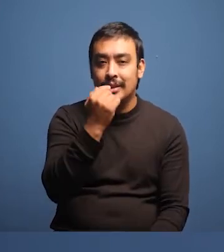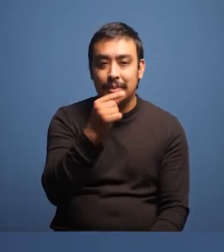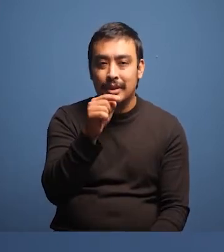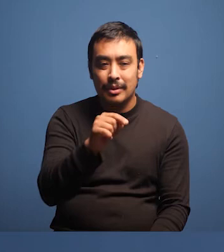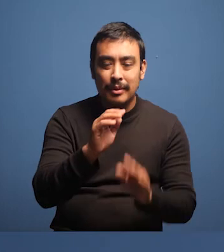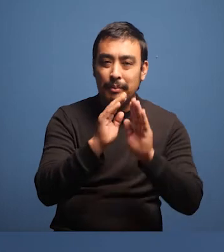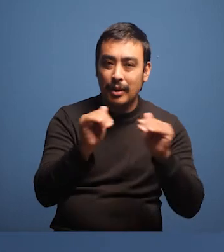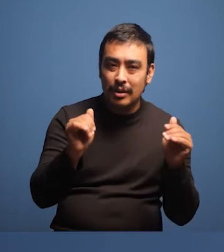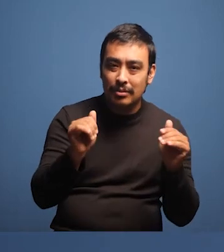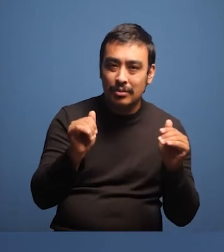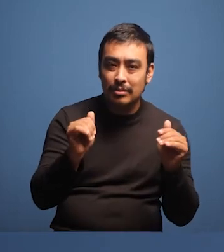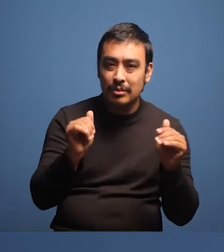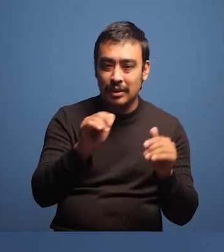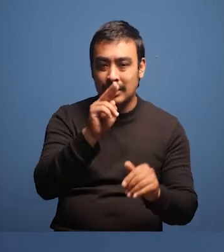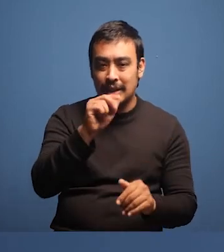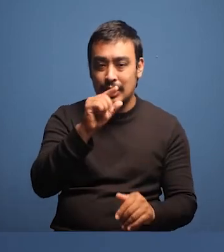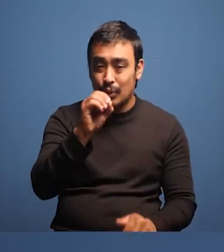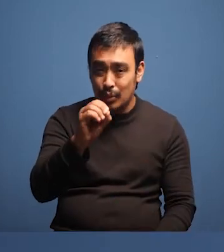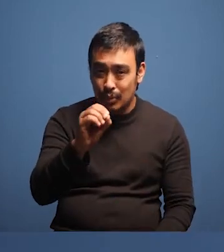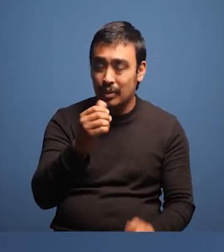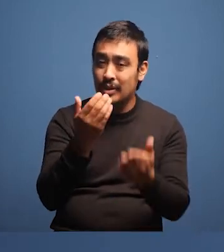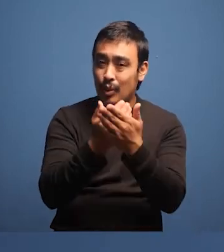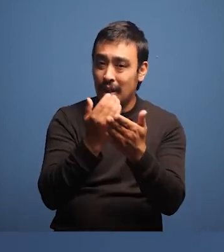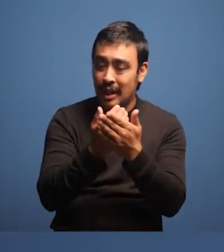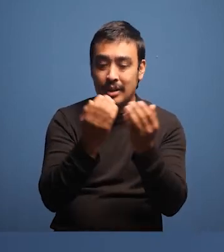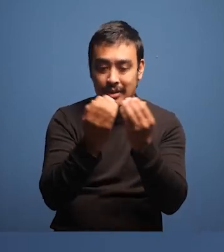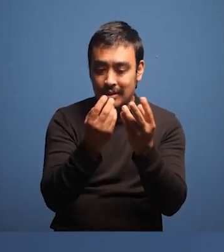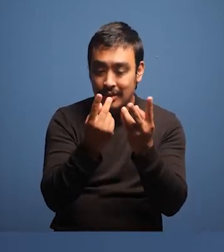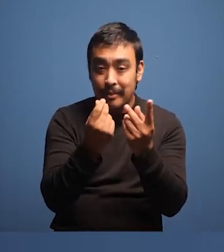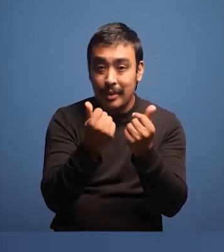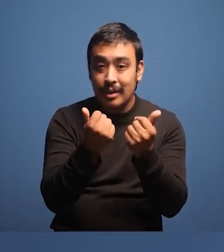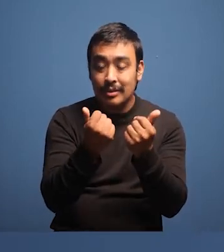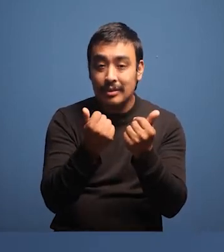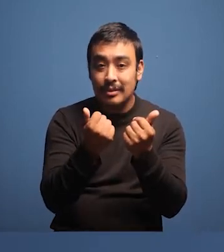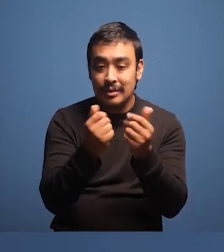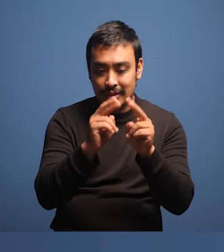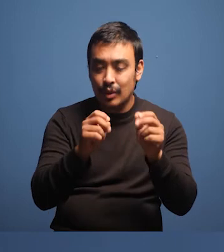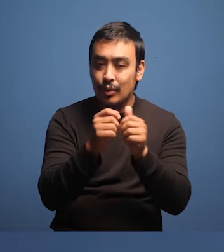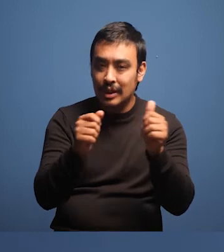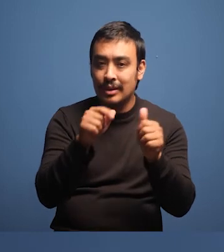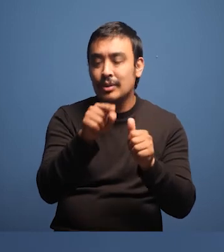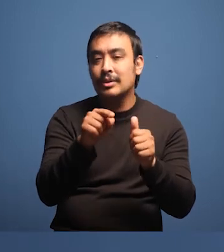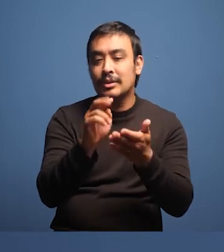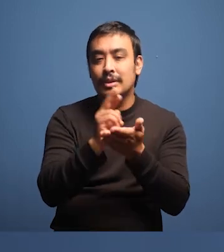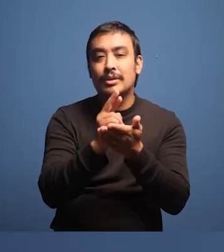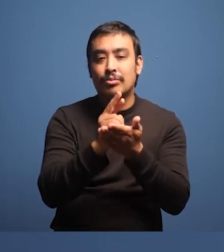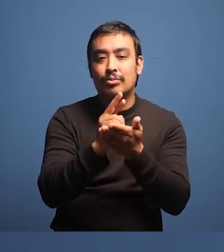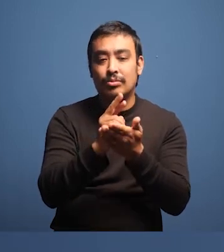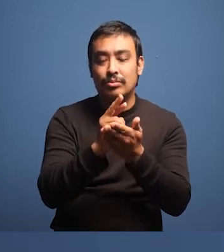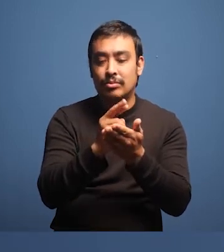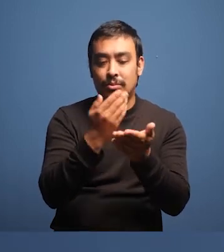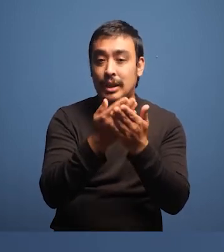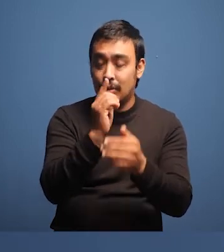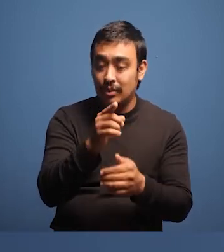डिफ्रेन्ट एनजिओजहरू अर्गनाइजेसन्सहरूले गरेको तथ्याङ्क रिसर्च अनुसार चाहिँ त्यतिको रिपोर्टेड केसेसहरू छ नेपालमा।